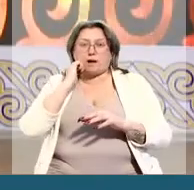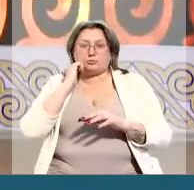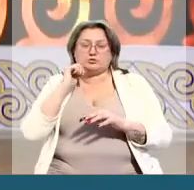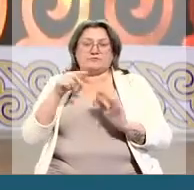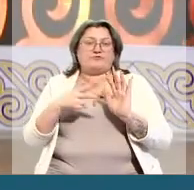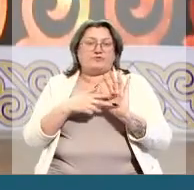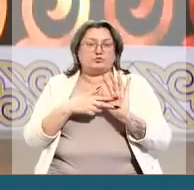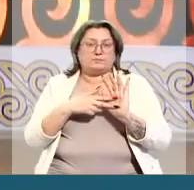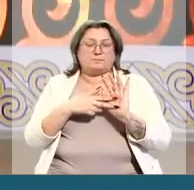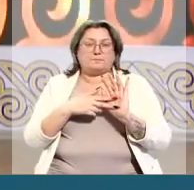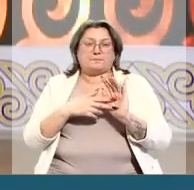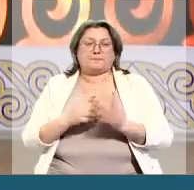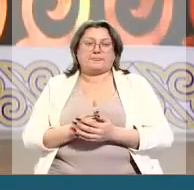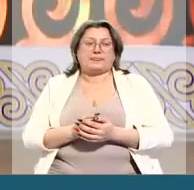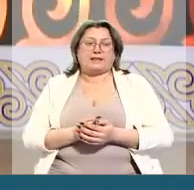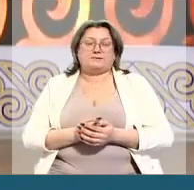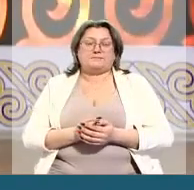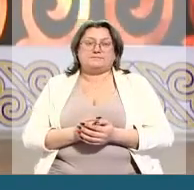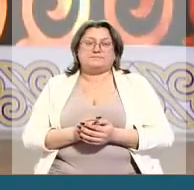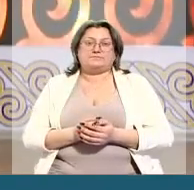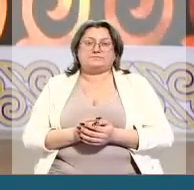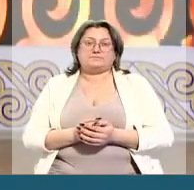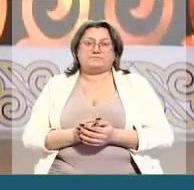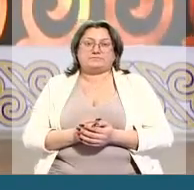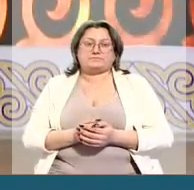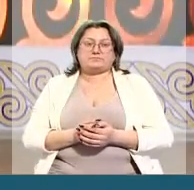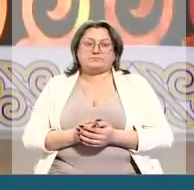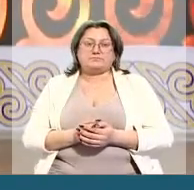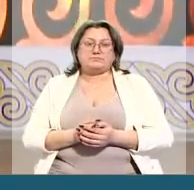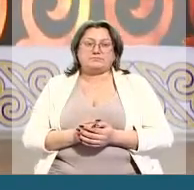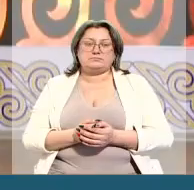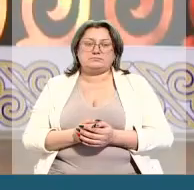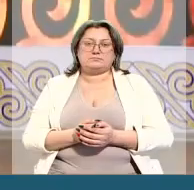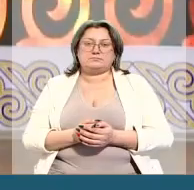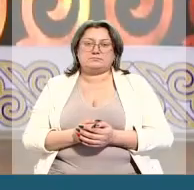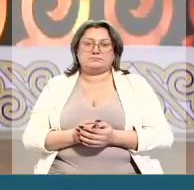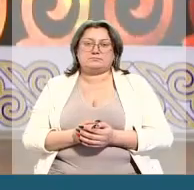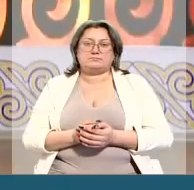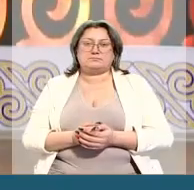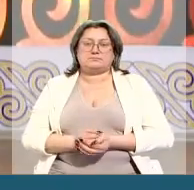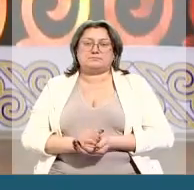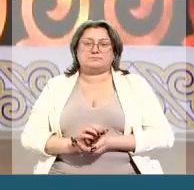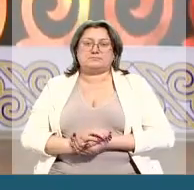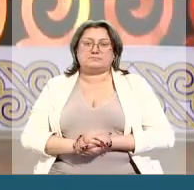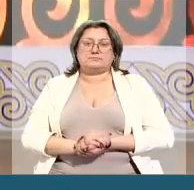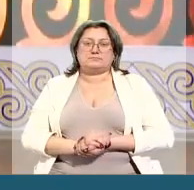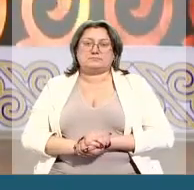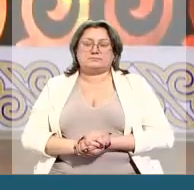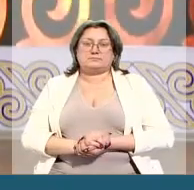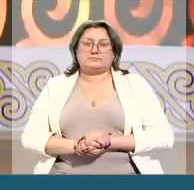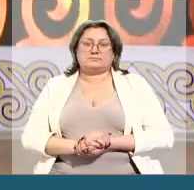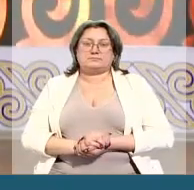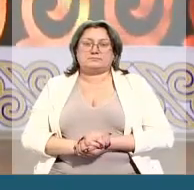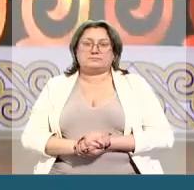дейтін ер азаматтардан құралған тобым бар. Сол топтармен жұмыс жасап жатырмын. Және